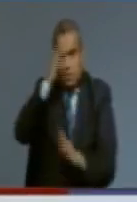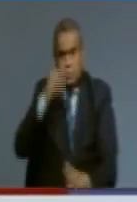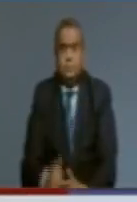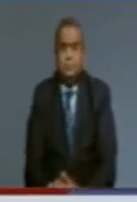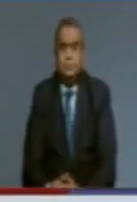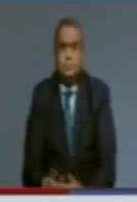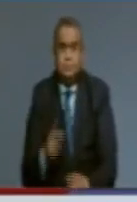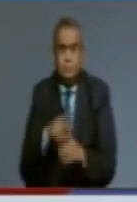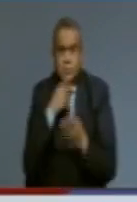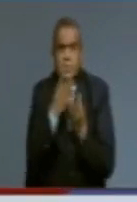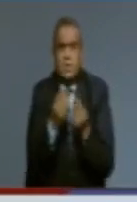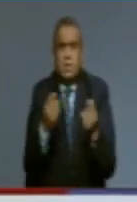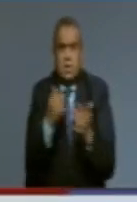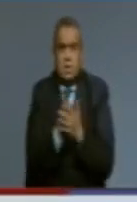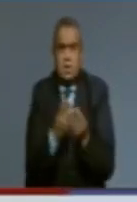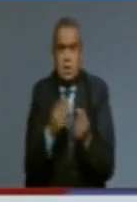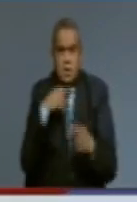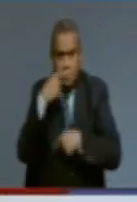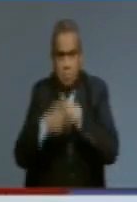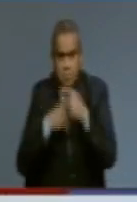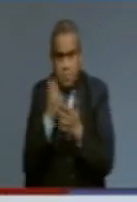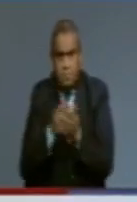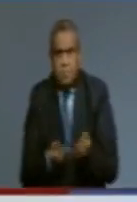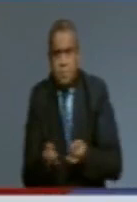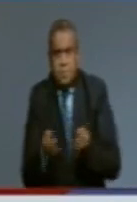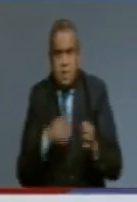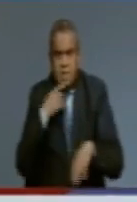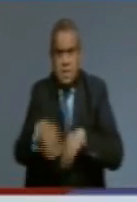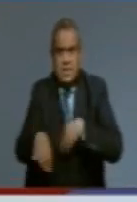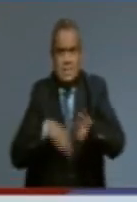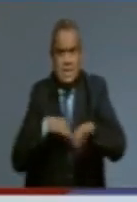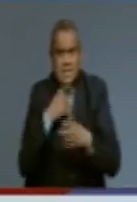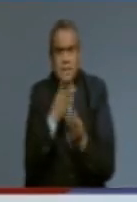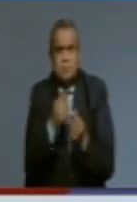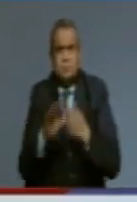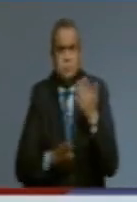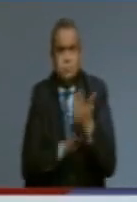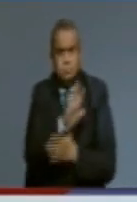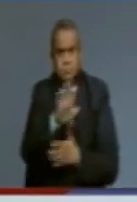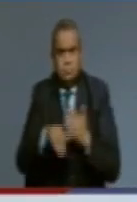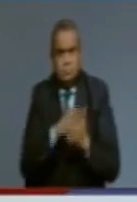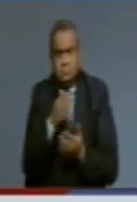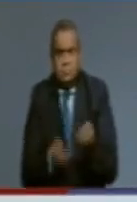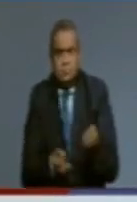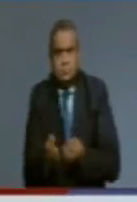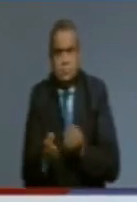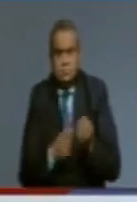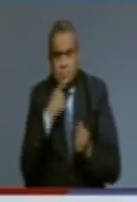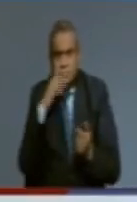أداة إجرامية أخرى في السياسة المعاصرة وهي إثارة